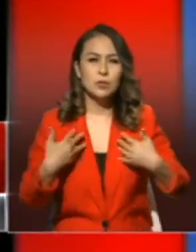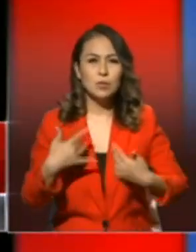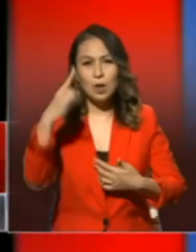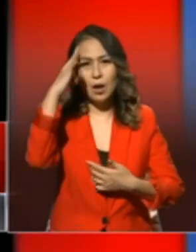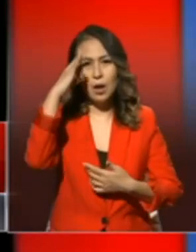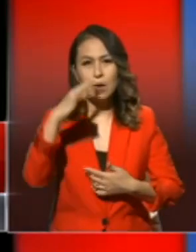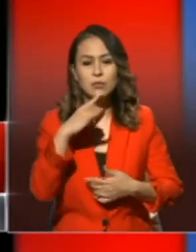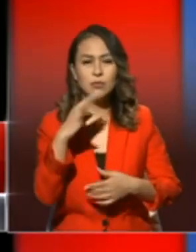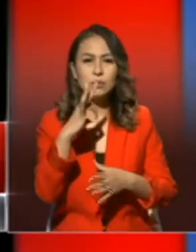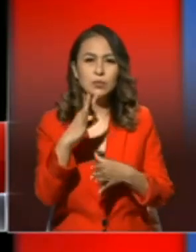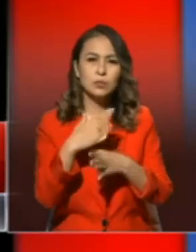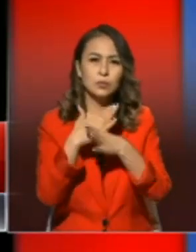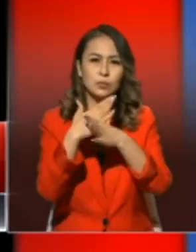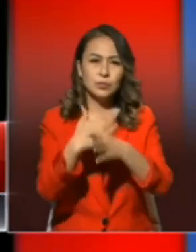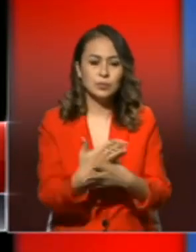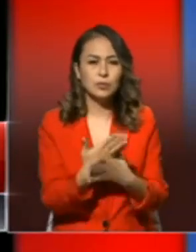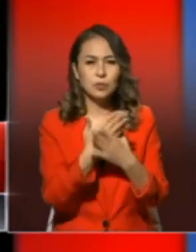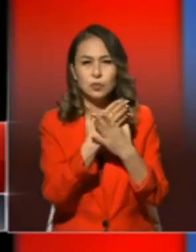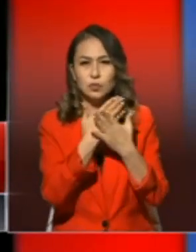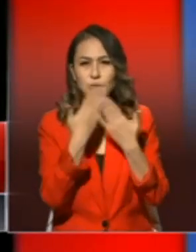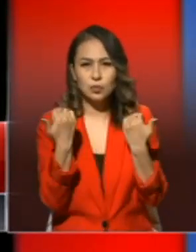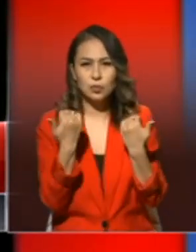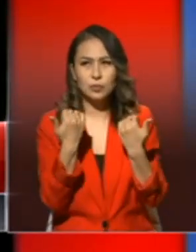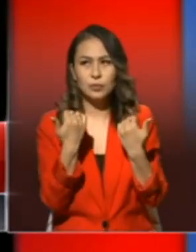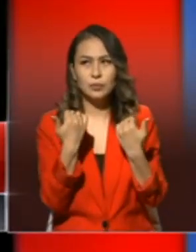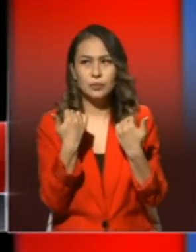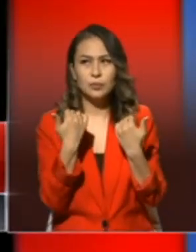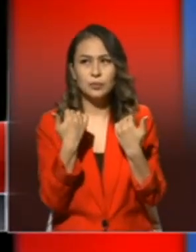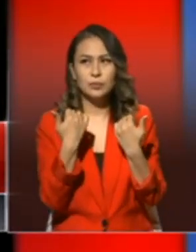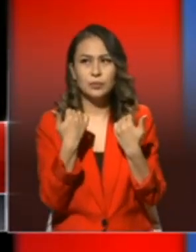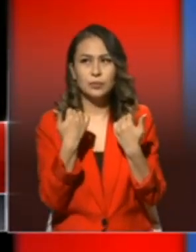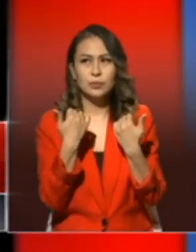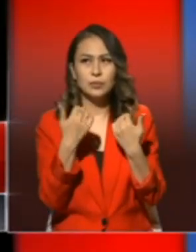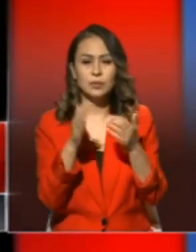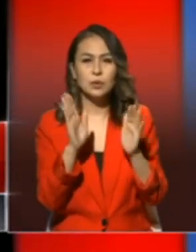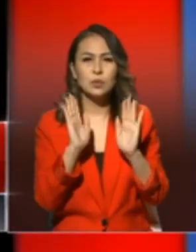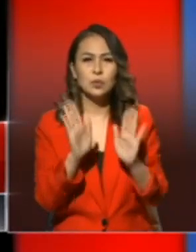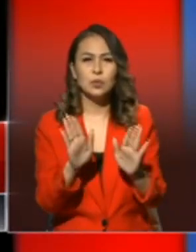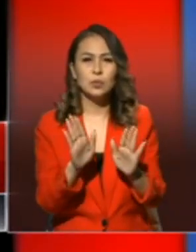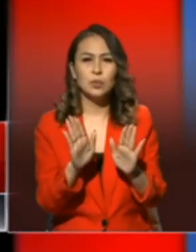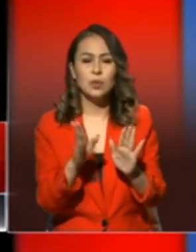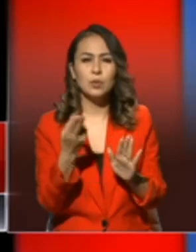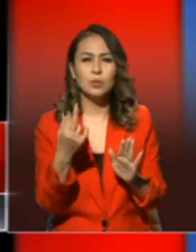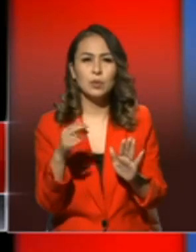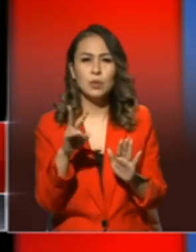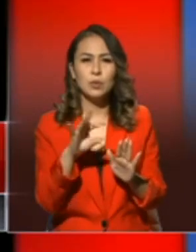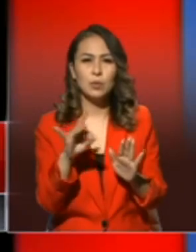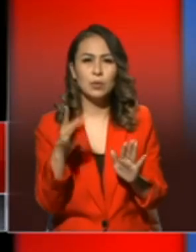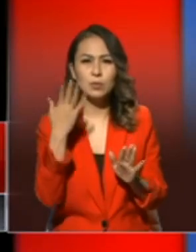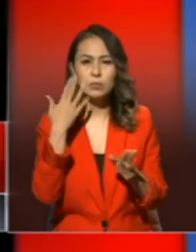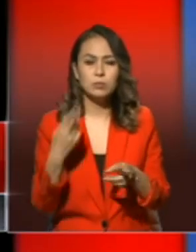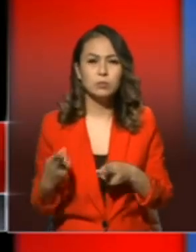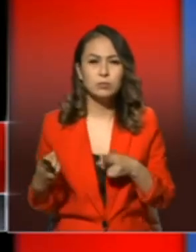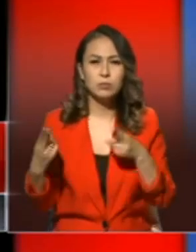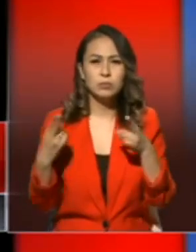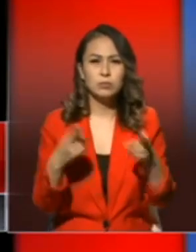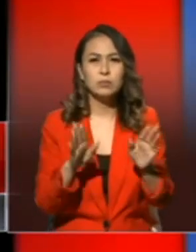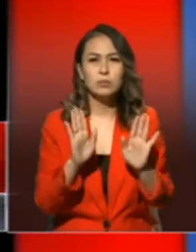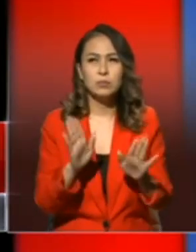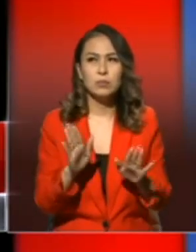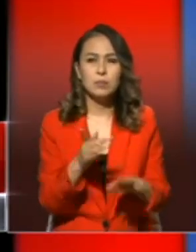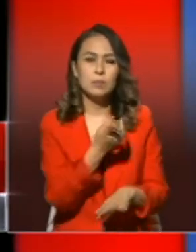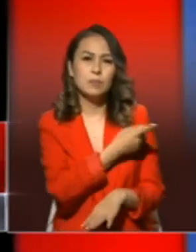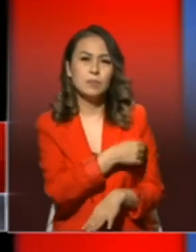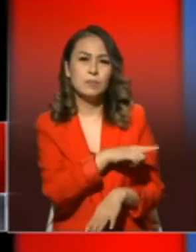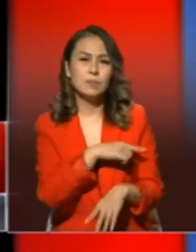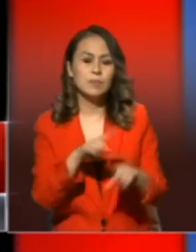ешқандай әлеуметтік жеңілдік берілмеген. Иә, тек қана осы донорлыққа барған кезде ғана мына